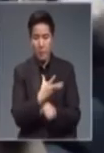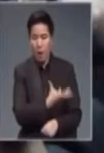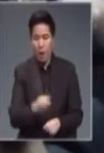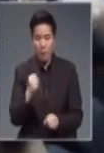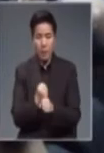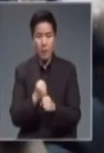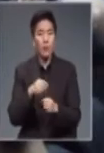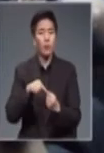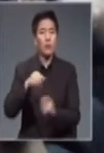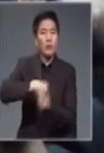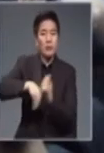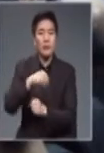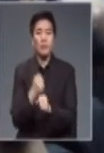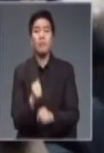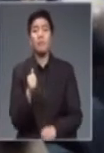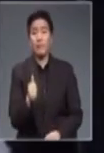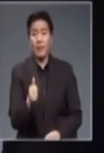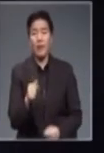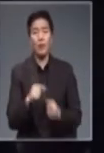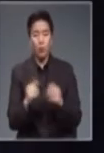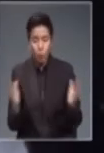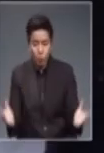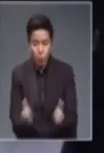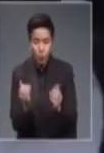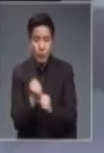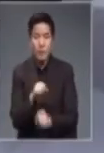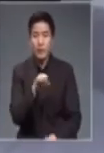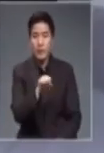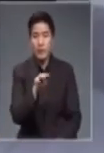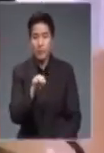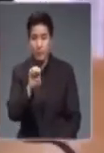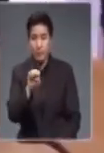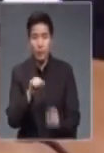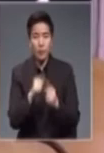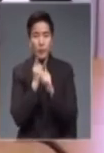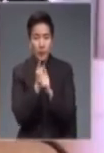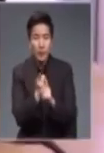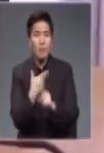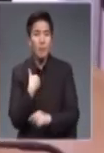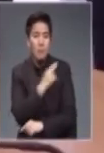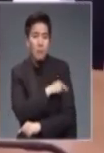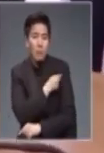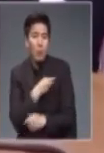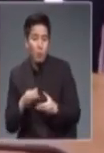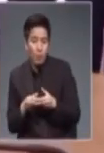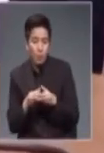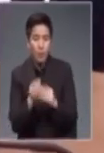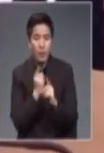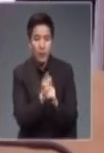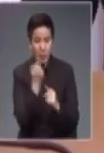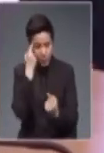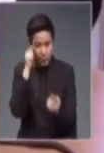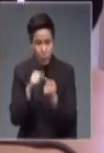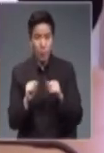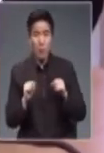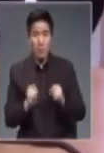สามารถในการมองเห็นนะครับเพื่อจะนำพาเข้าสู่โครงการพัฒนาศักยภาพนักร้องนักดนตรีในที่สาธารณะนะครับหรือ S2S ตาม